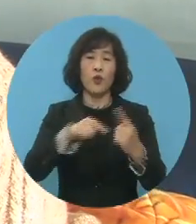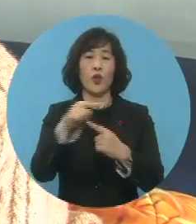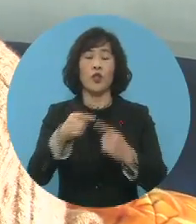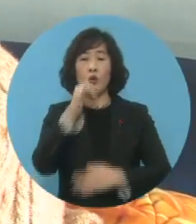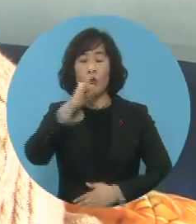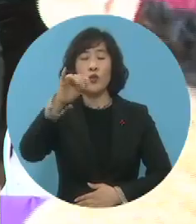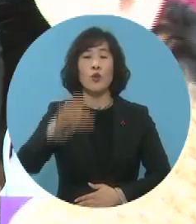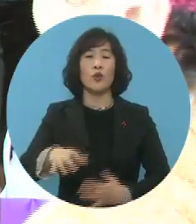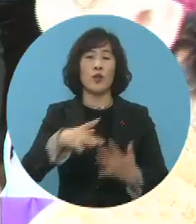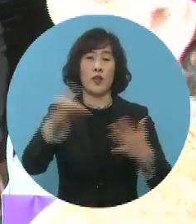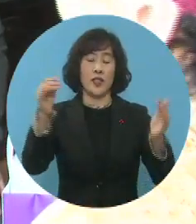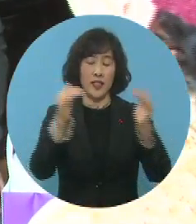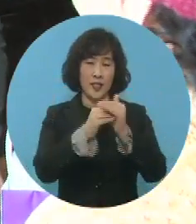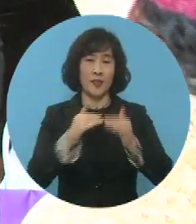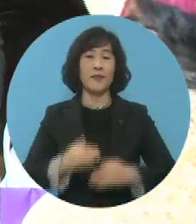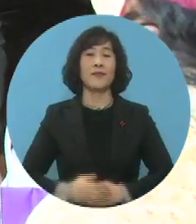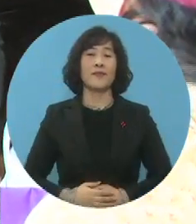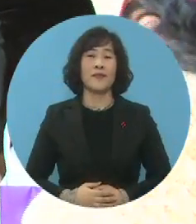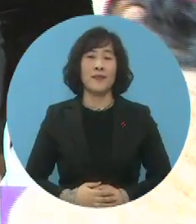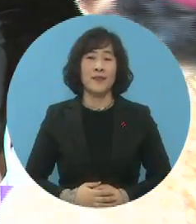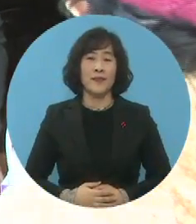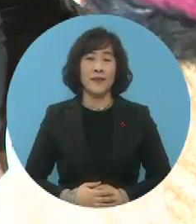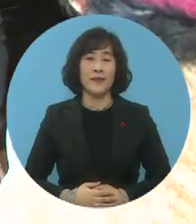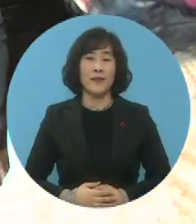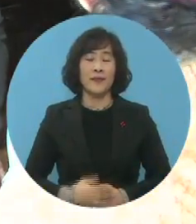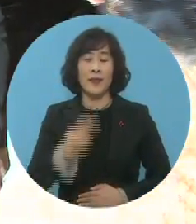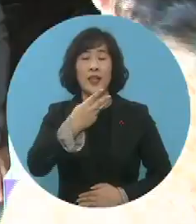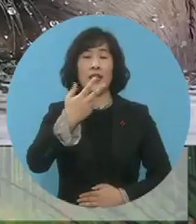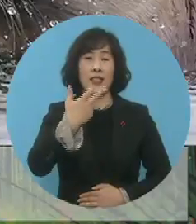사회보장정보시스템 운영 분야에서 우수기관으로 선정됐습니다.